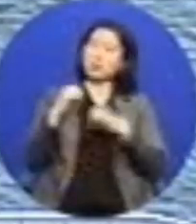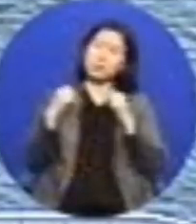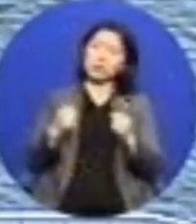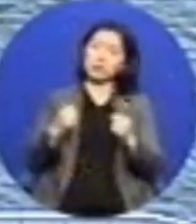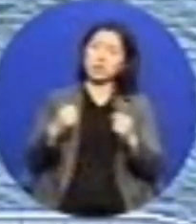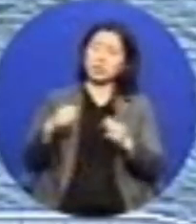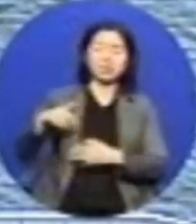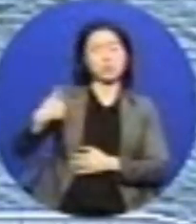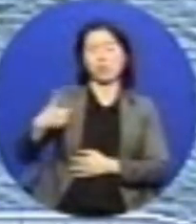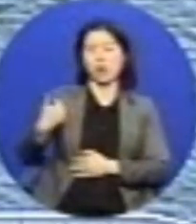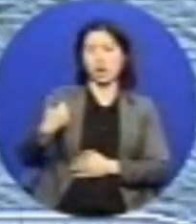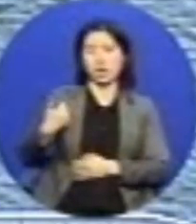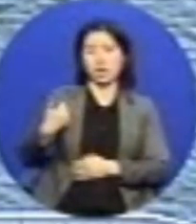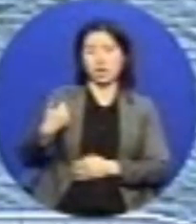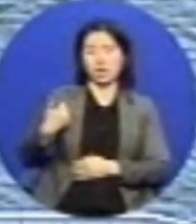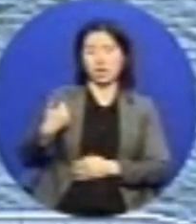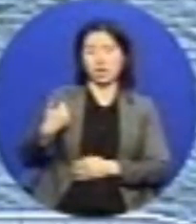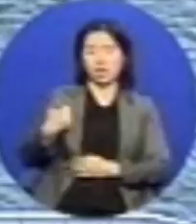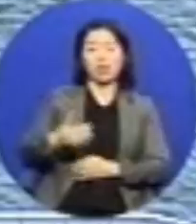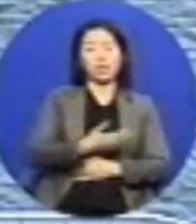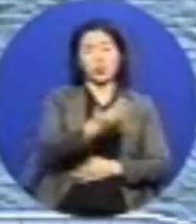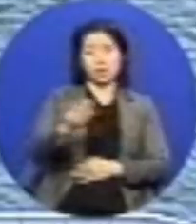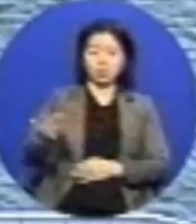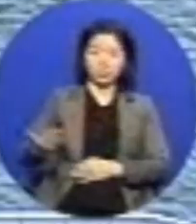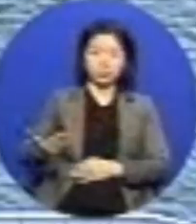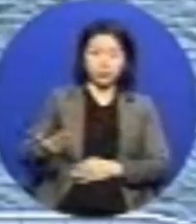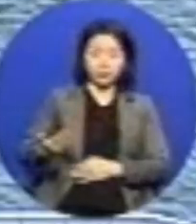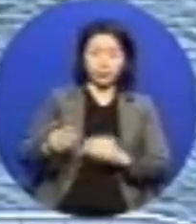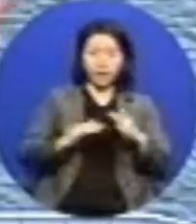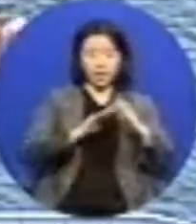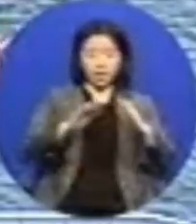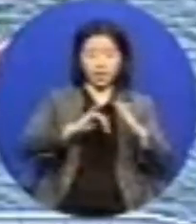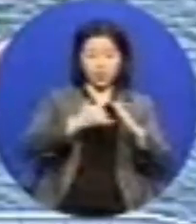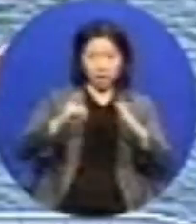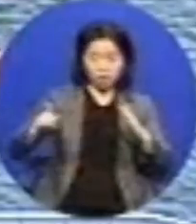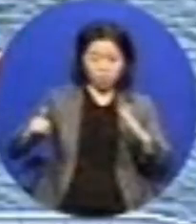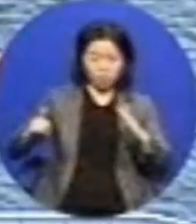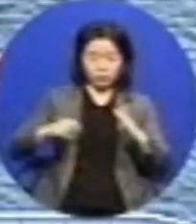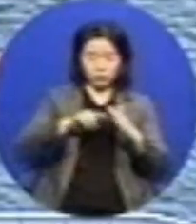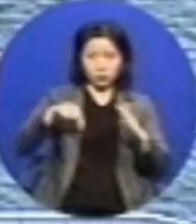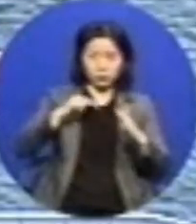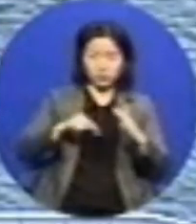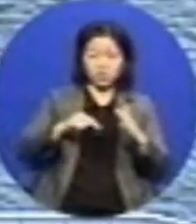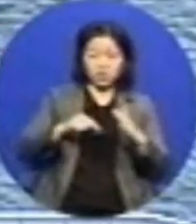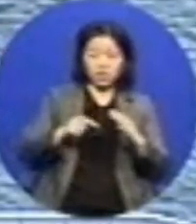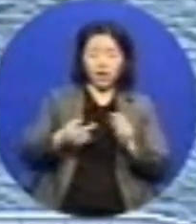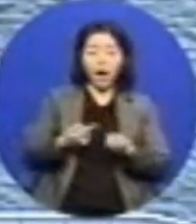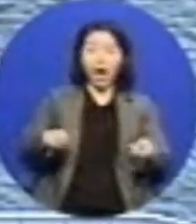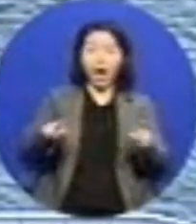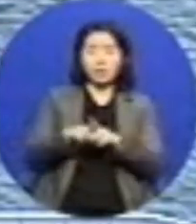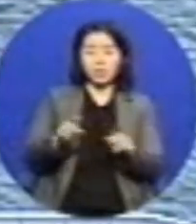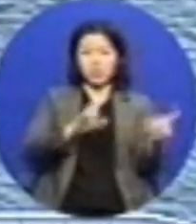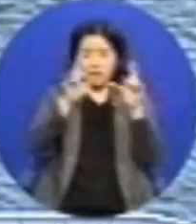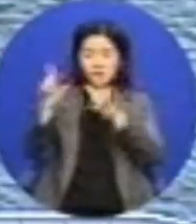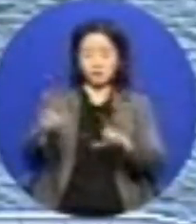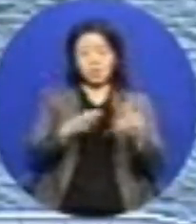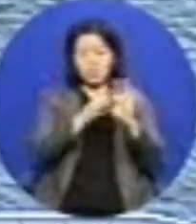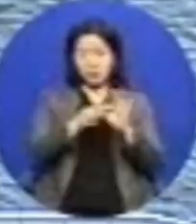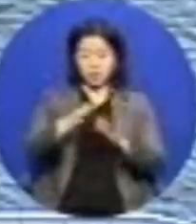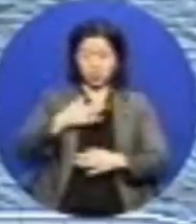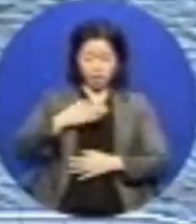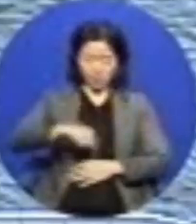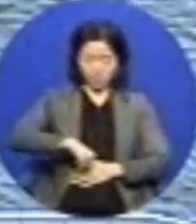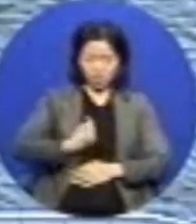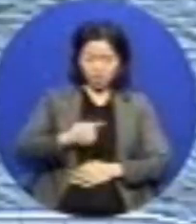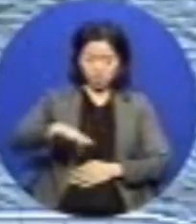몰랐을 거예요 여러분 가족들끼리 같이 지내 시면서 여러분 자신을 먼저 볼